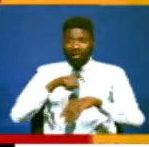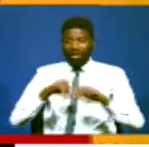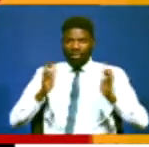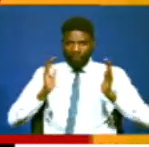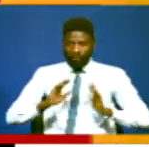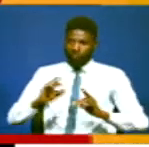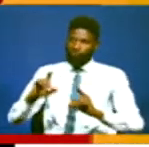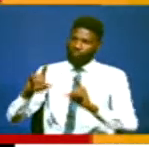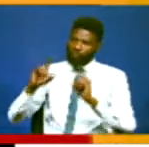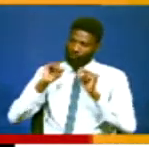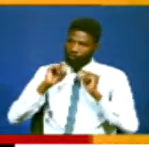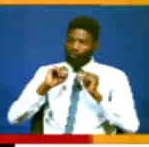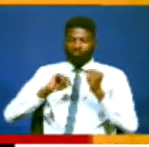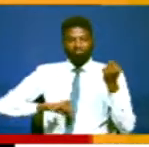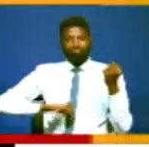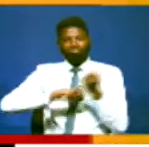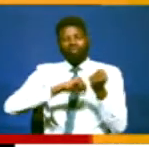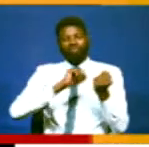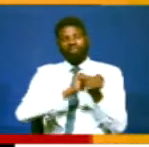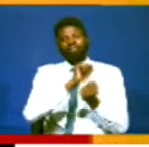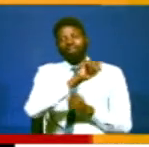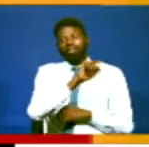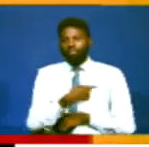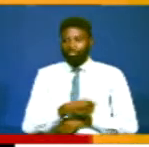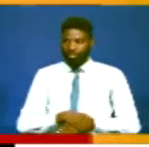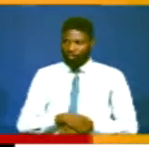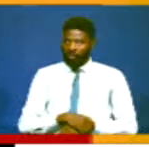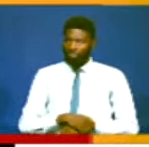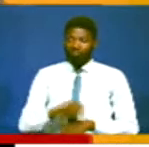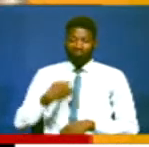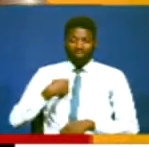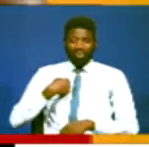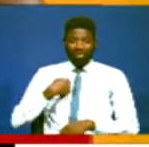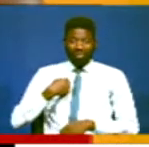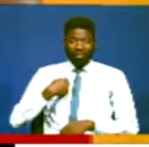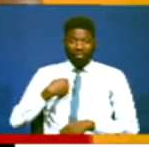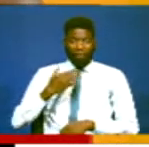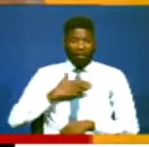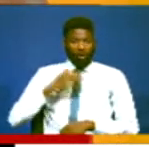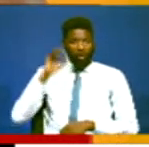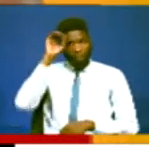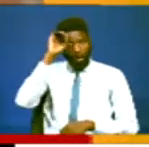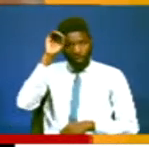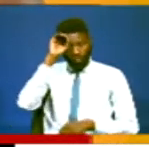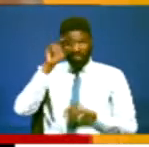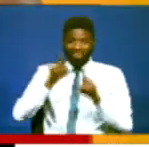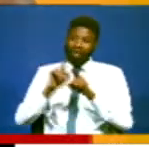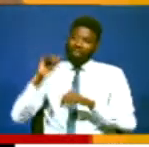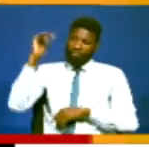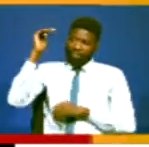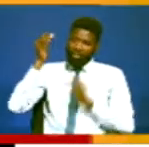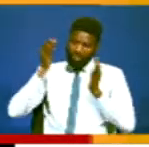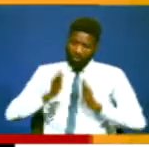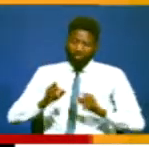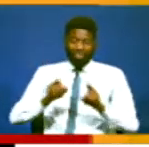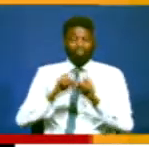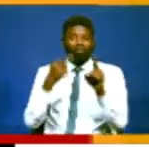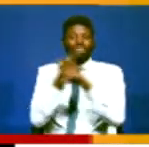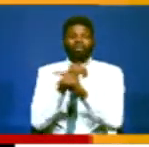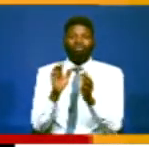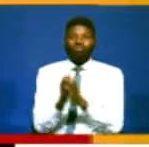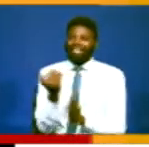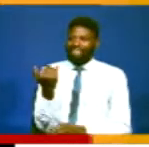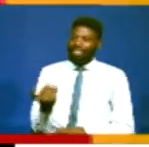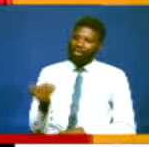shilingi 1015, mm-hmm, mtazamo wangu kama mtu mzima ni tofauti na mtazamo wa mtoto. No. Mdogo. No. Kwa hivyo elimu